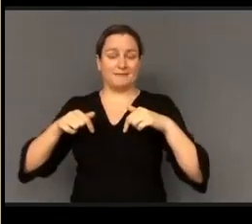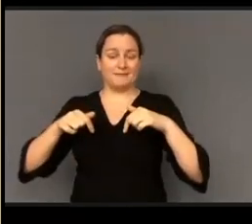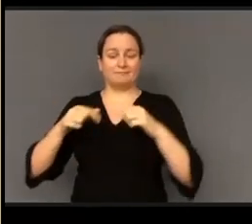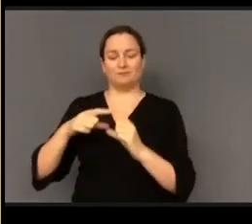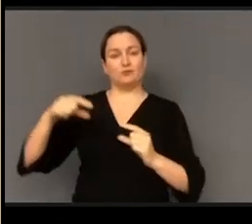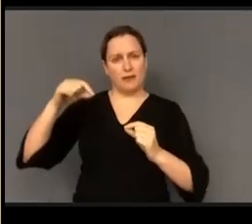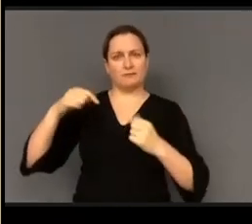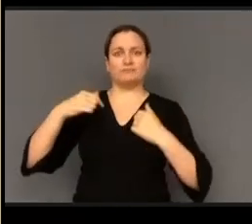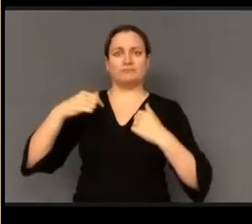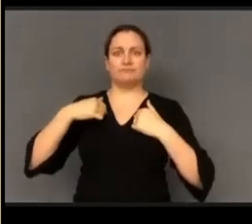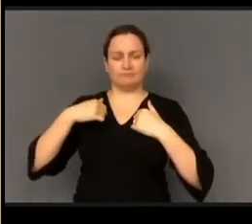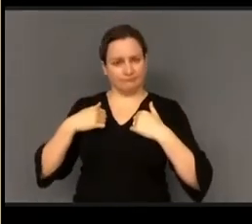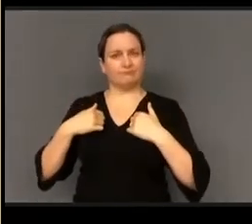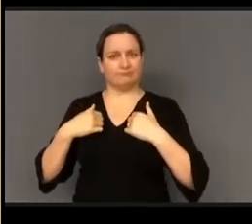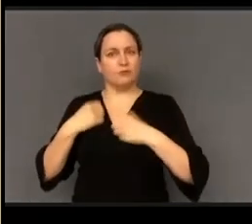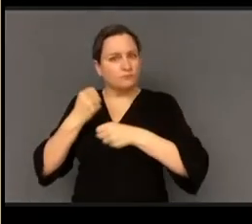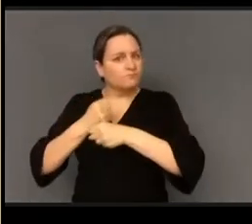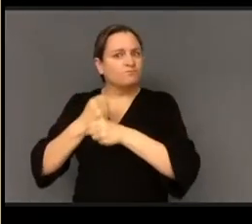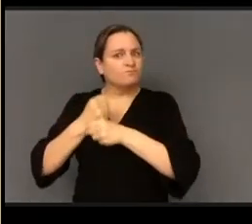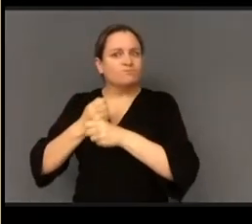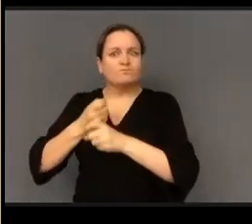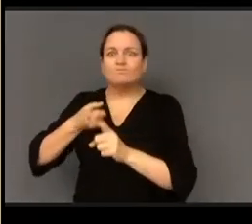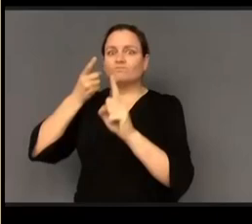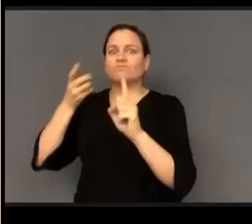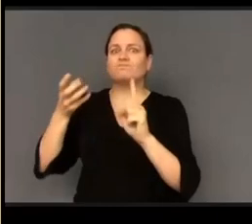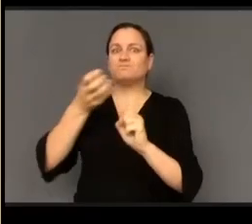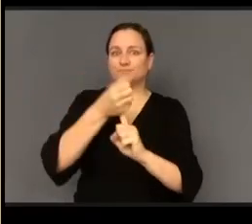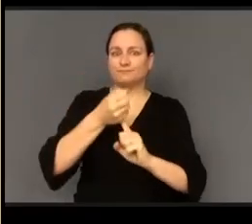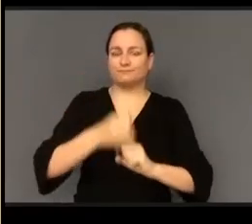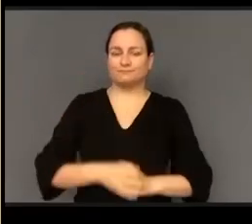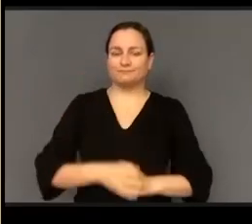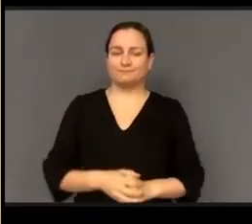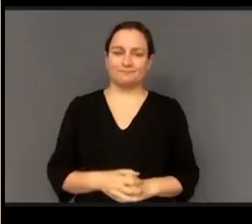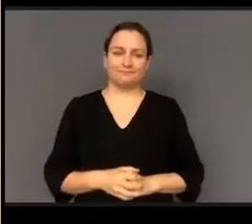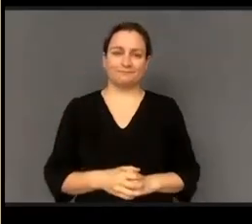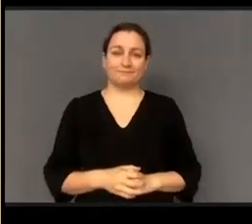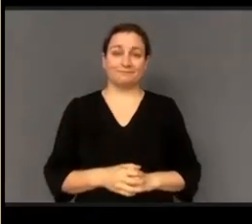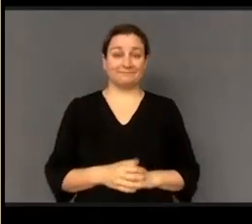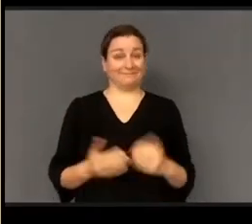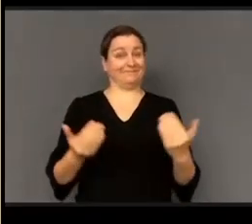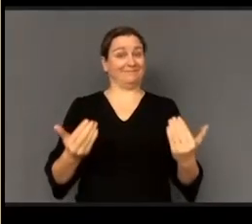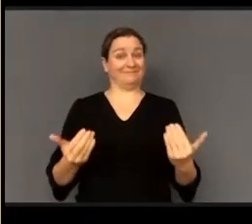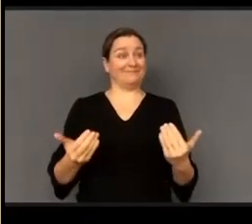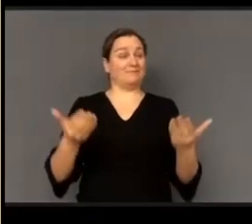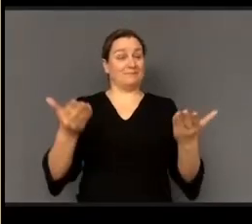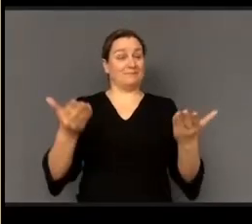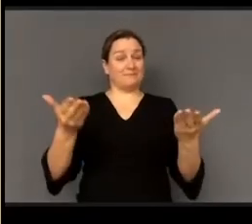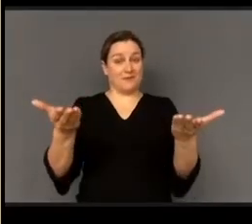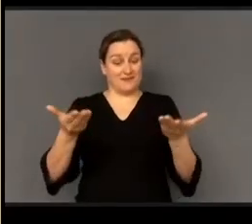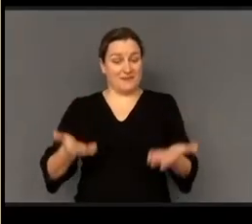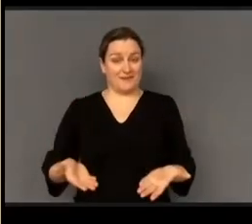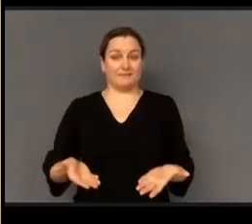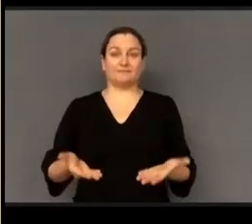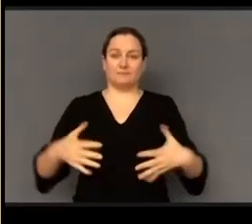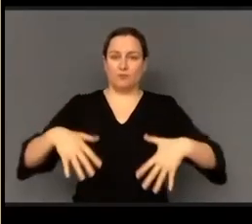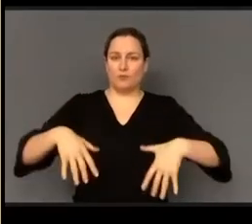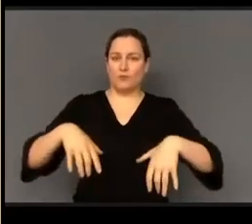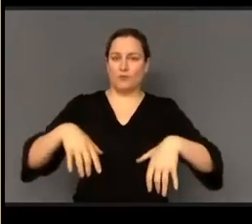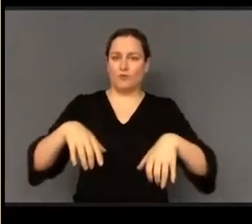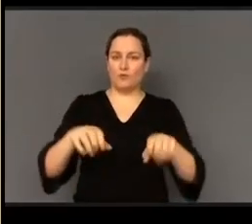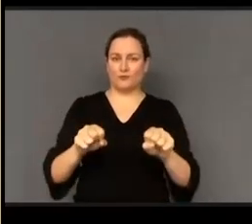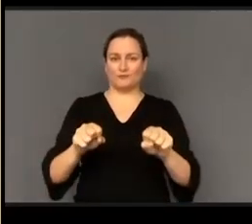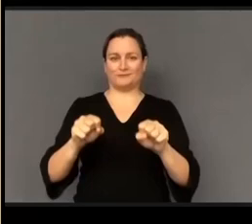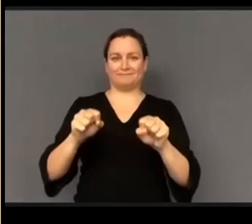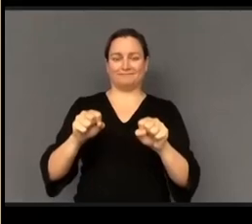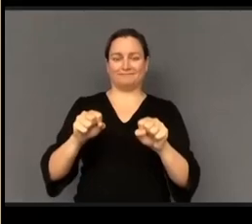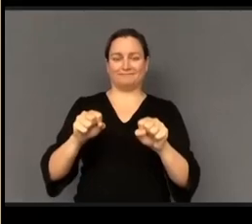Nous sommes très heureux de pouvoir vous accueillir ici pour la toute première fois en tant que